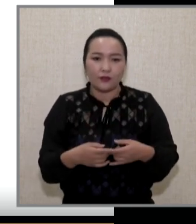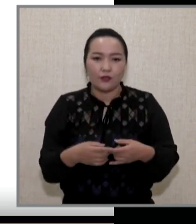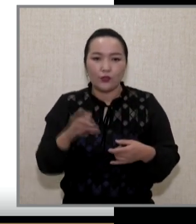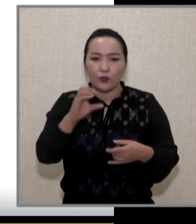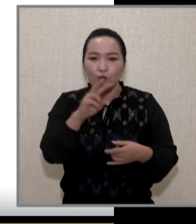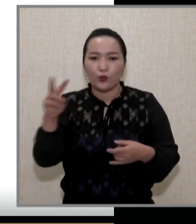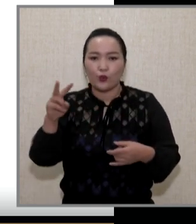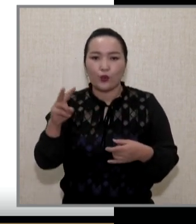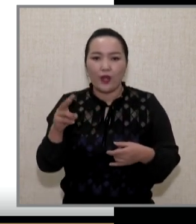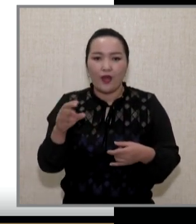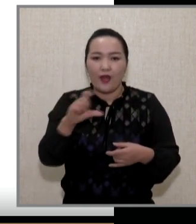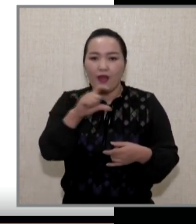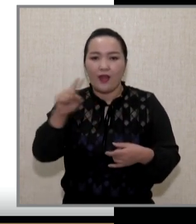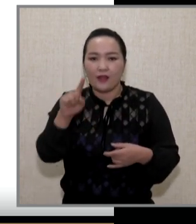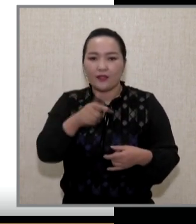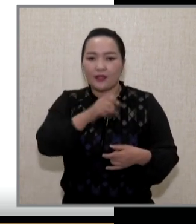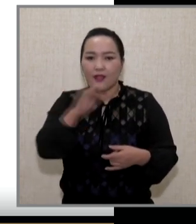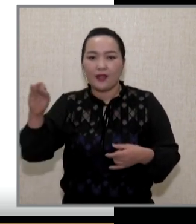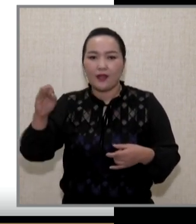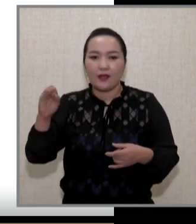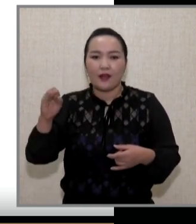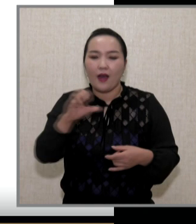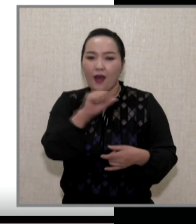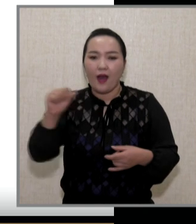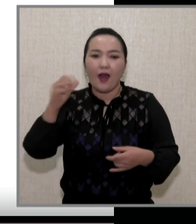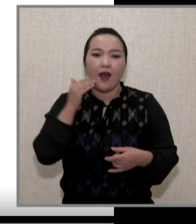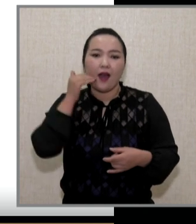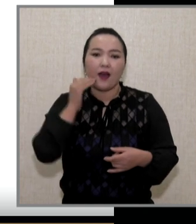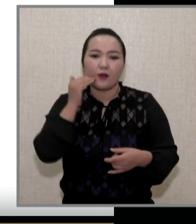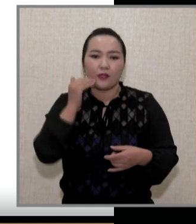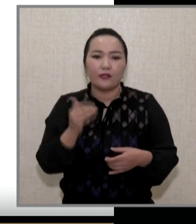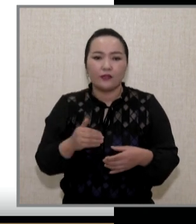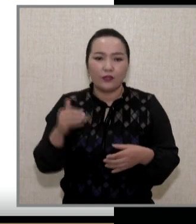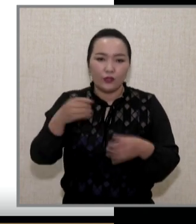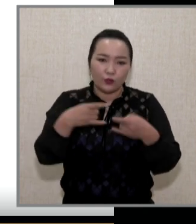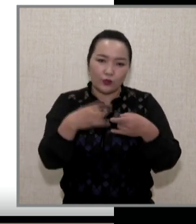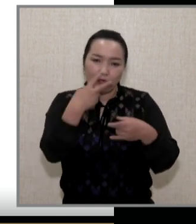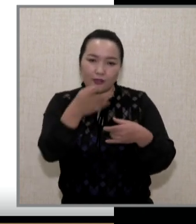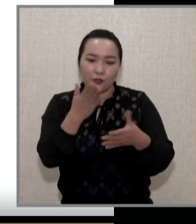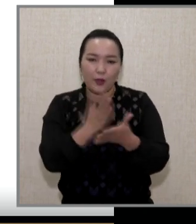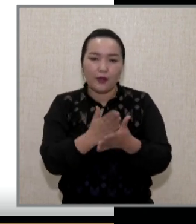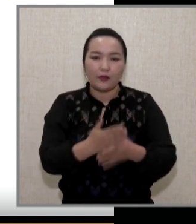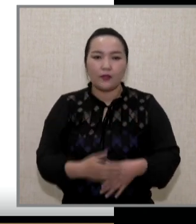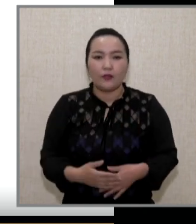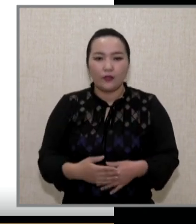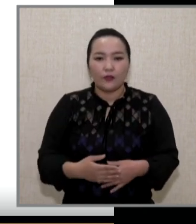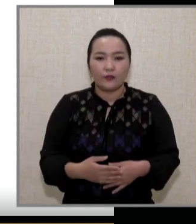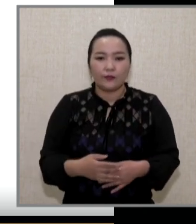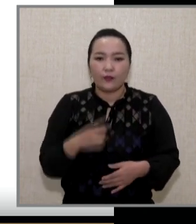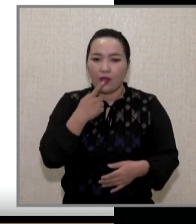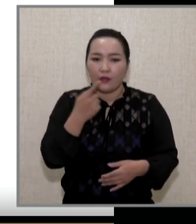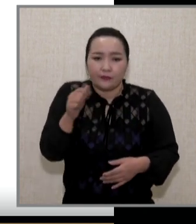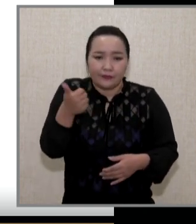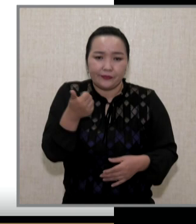байна. За мөн дараа нь эсэглэн ундааны төрлүүд байна. За хамгийн ихэнд бол айрг, за дараа нь нэрмэл арх, дараа